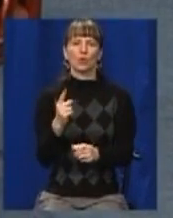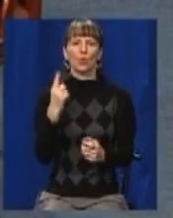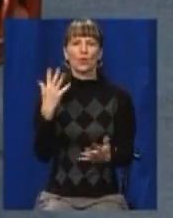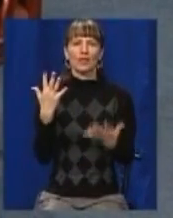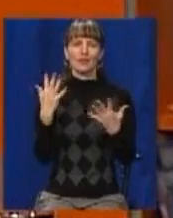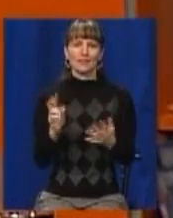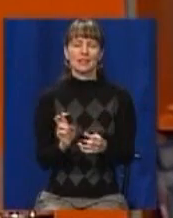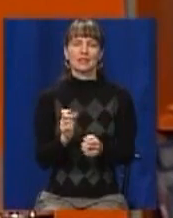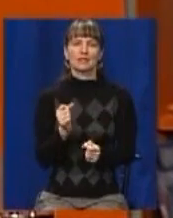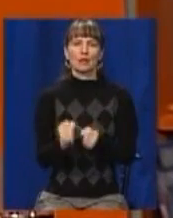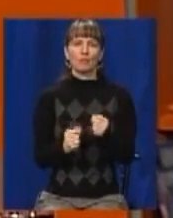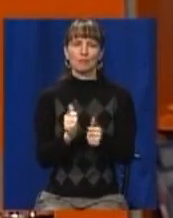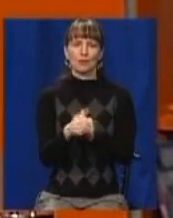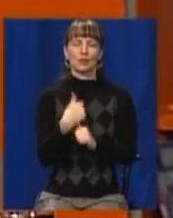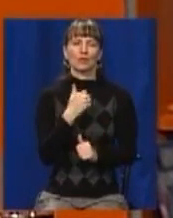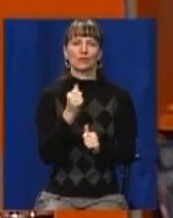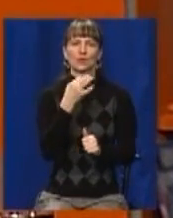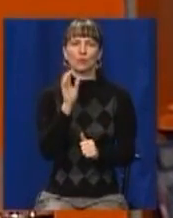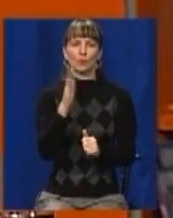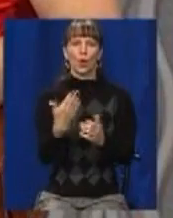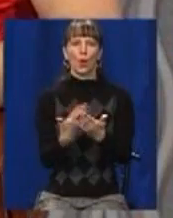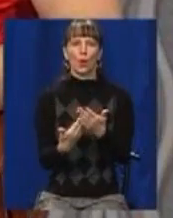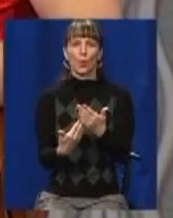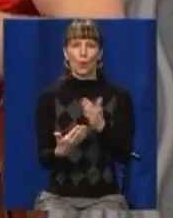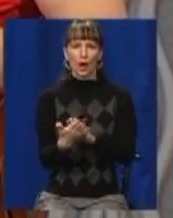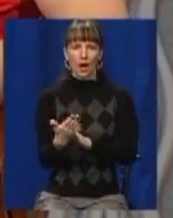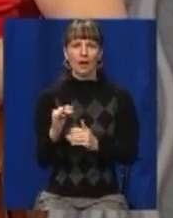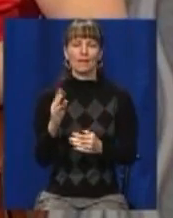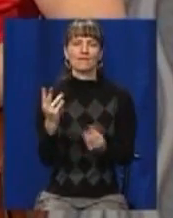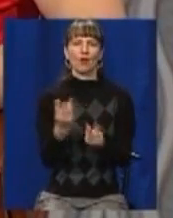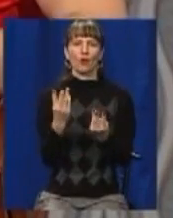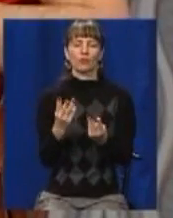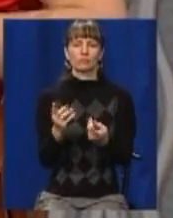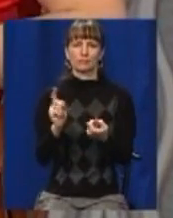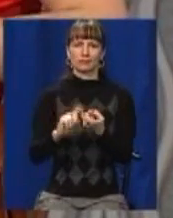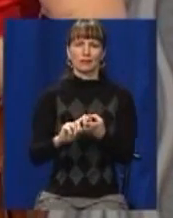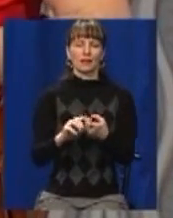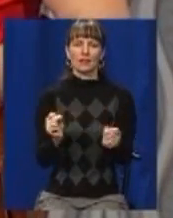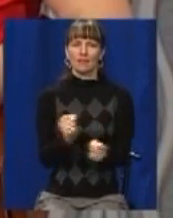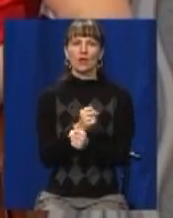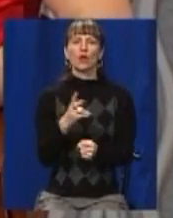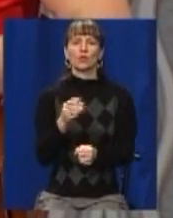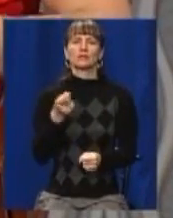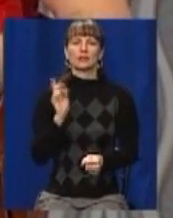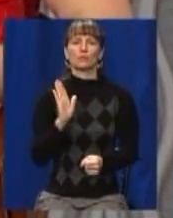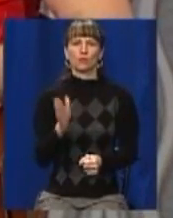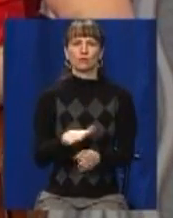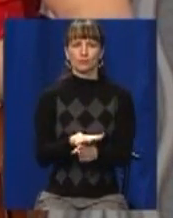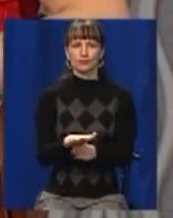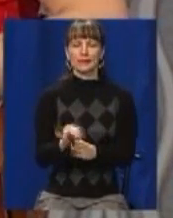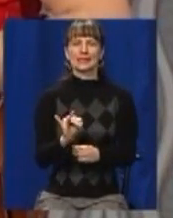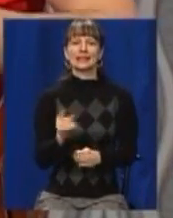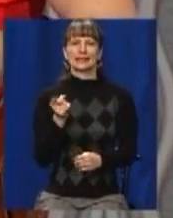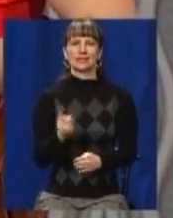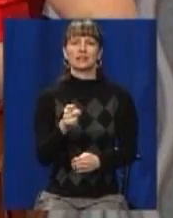собі, забігаючи наперед, я скажу, що там буде рука і вогонь. Тобто поєднання начебто несумісне, да, проте воно дійсно буде відбуватися, і дійсно